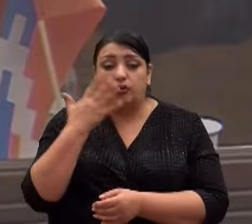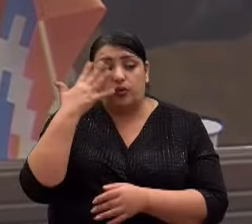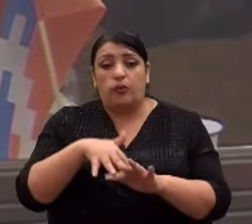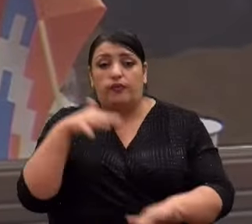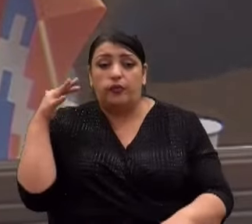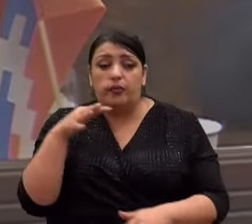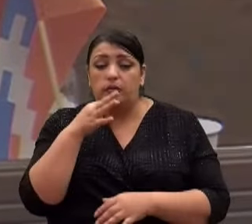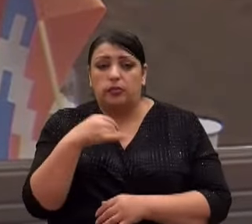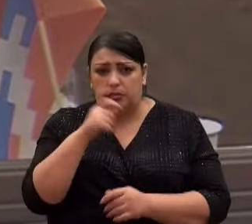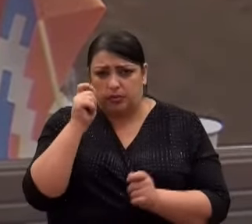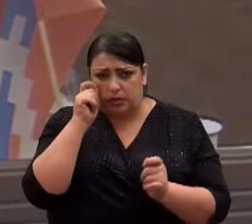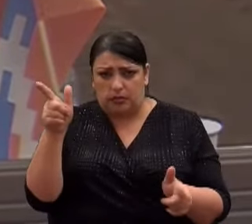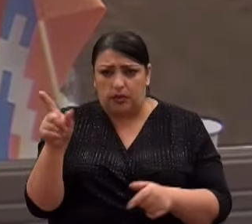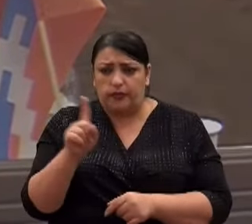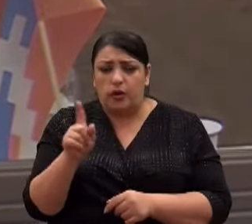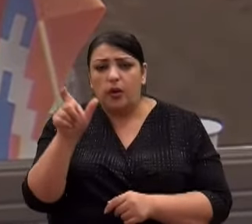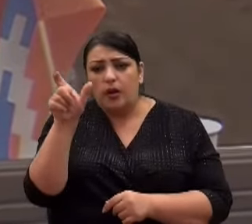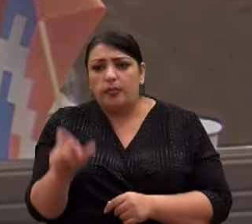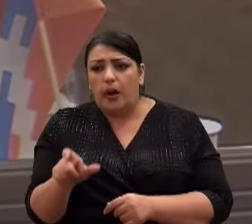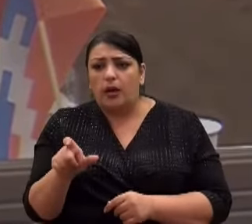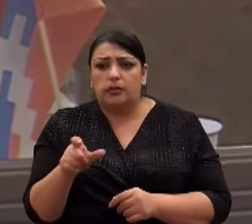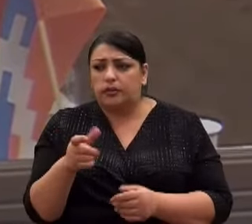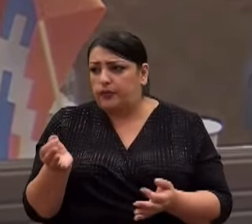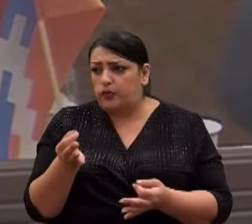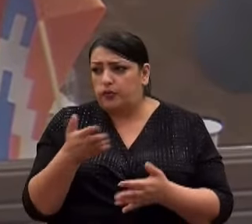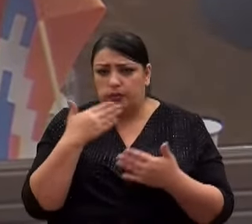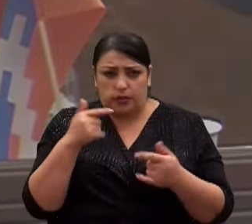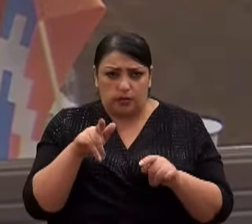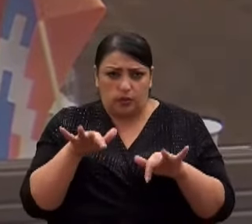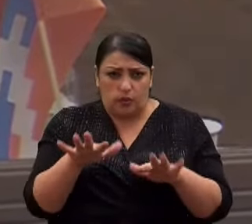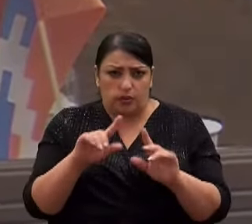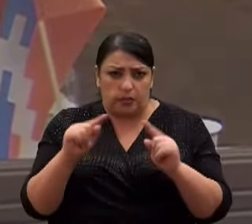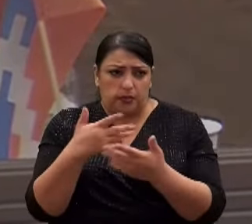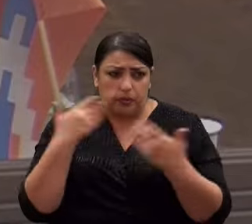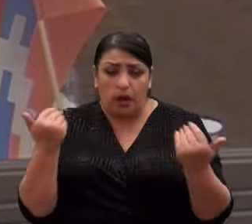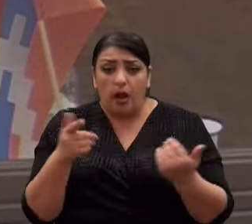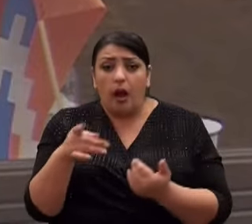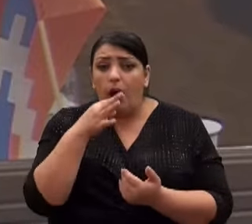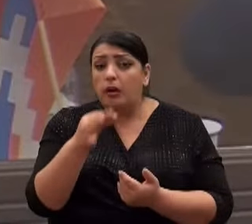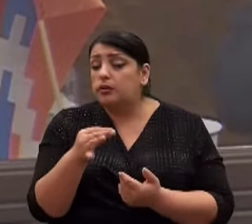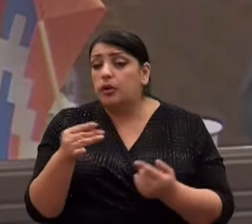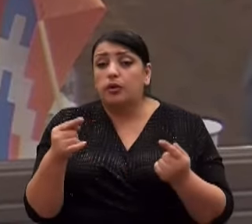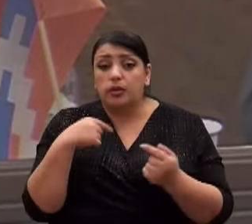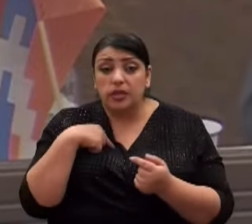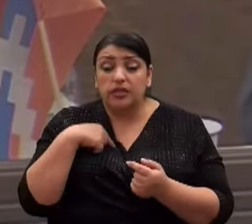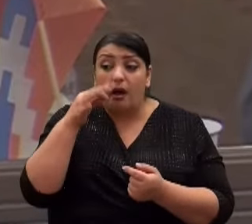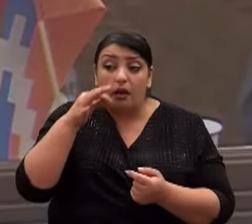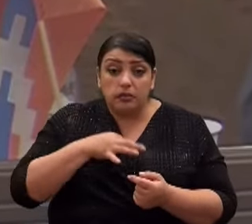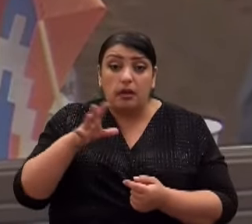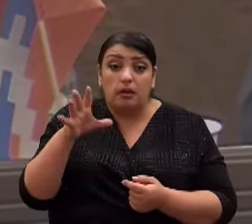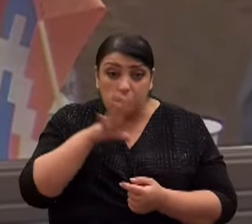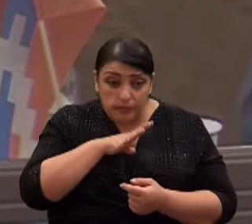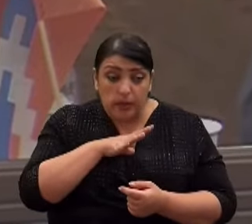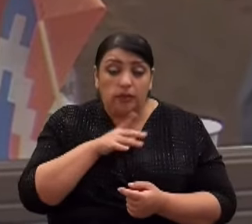ասում է, զարմանում եմ, որ մարդ չկա ձերբակալված այդ գործով, որտեղ ինքը ասեց կոնկրետ մարդ է ինձ ասել, այդ գործով